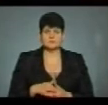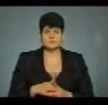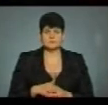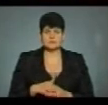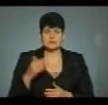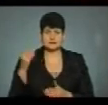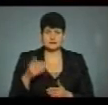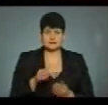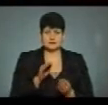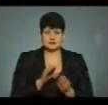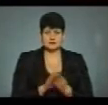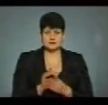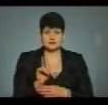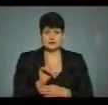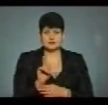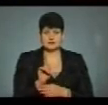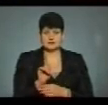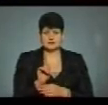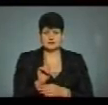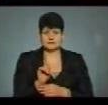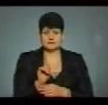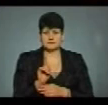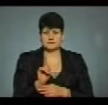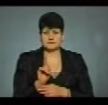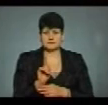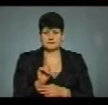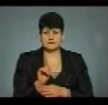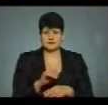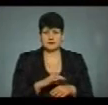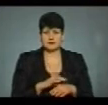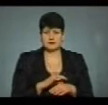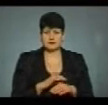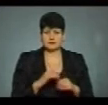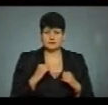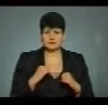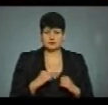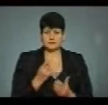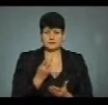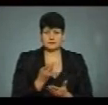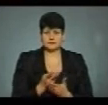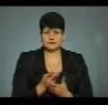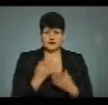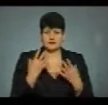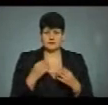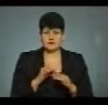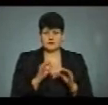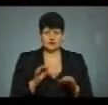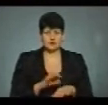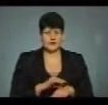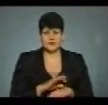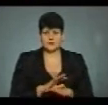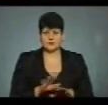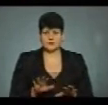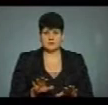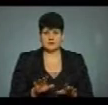труна і свічка дивно мерехтить, і тіло спокоєм лежить, і вже нічого не